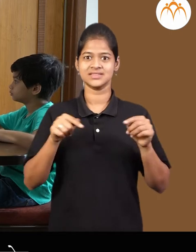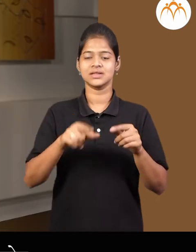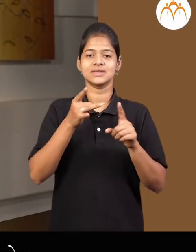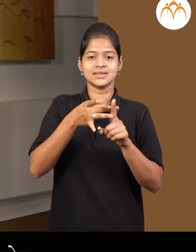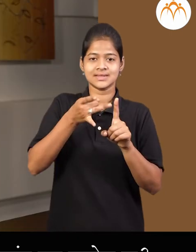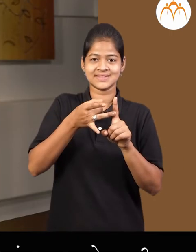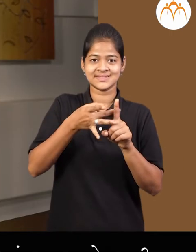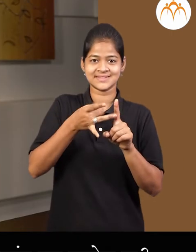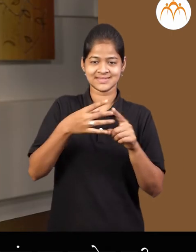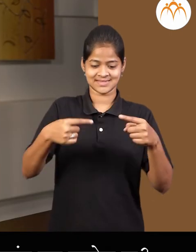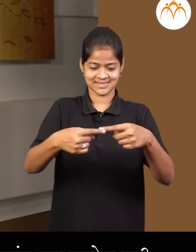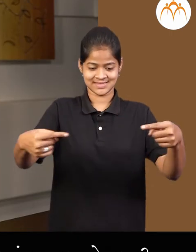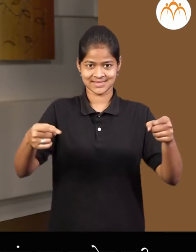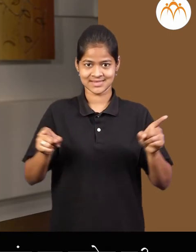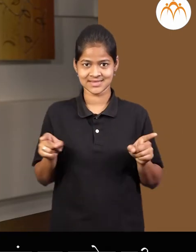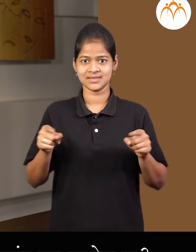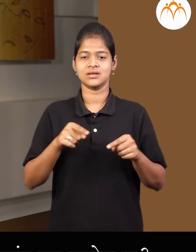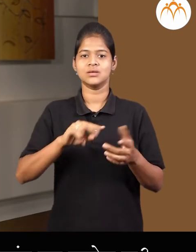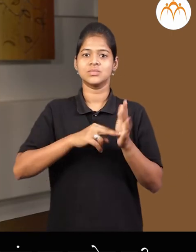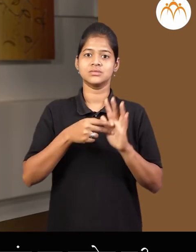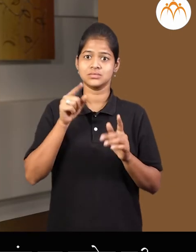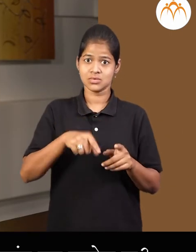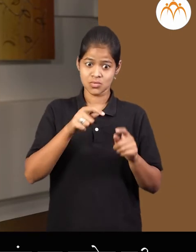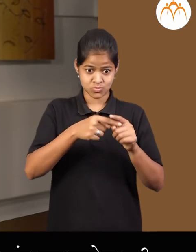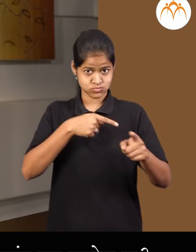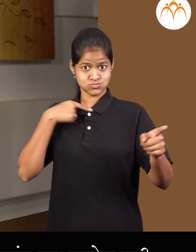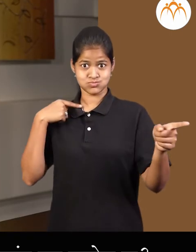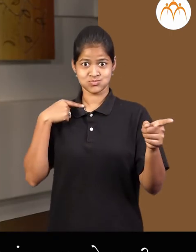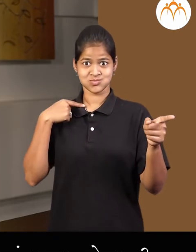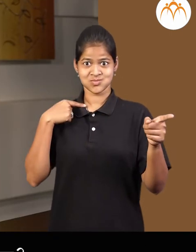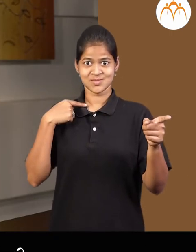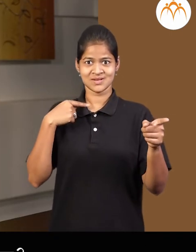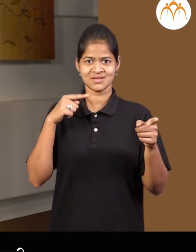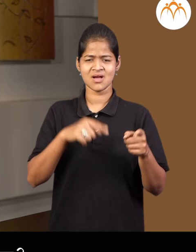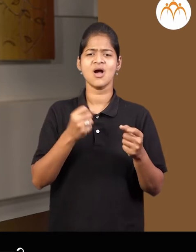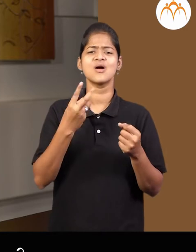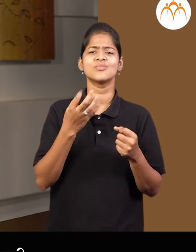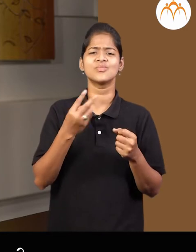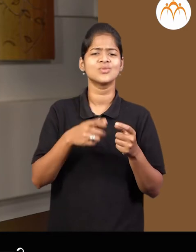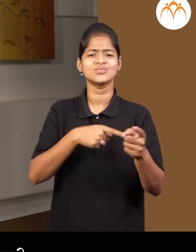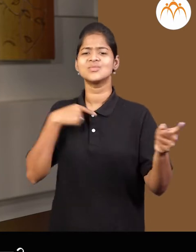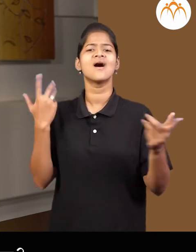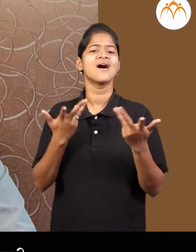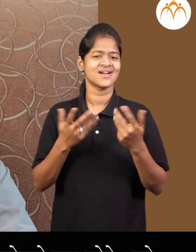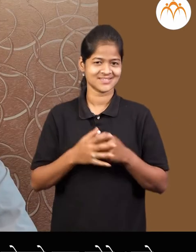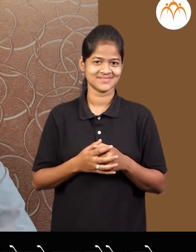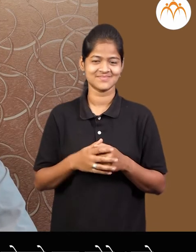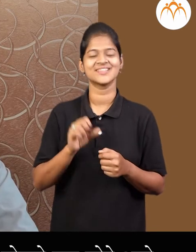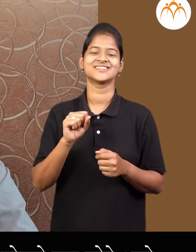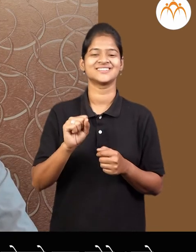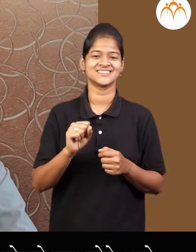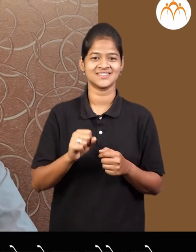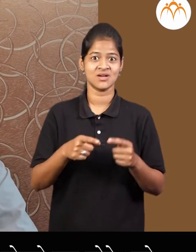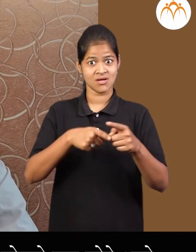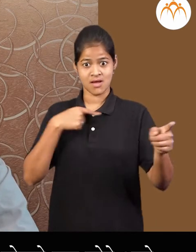आहेत. तारेचं कुंपण घालायला काकांना खूपच लांब तार लागेल ना. किती तार लागेल त्यांना? हो